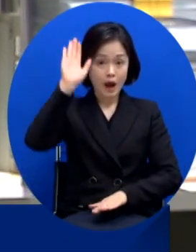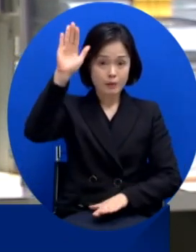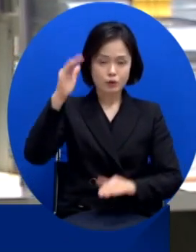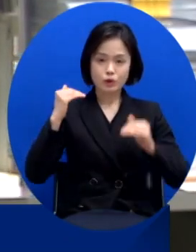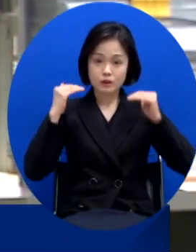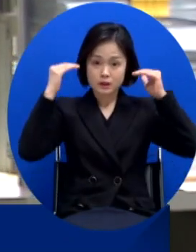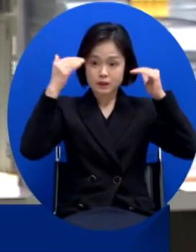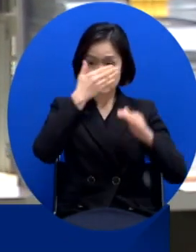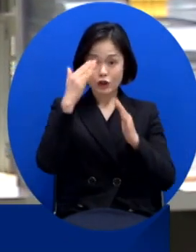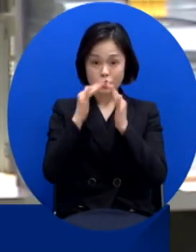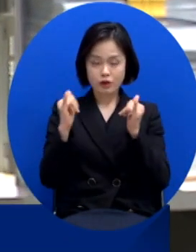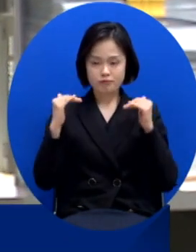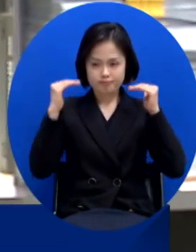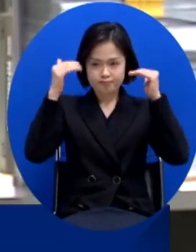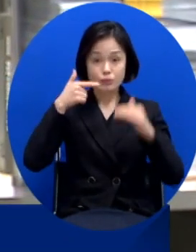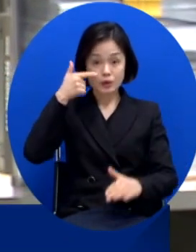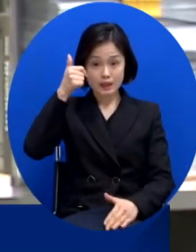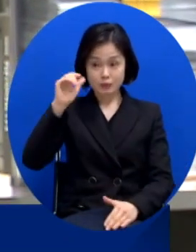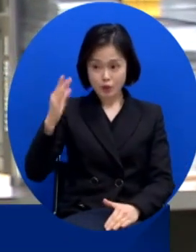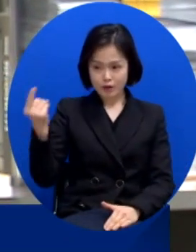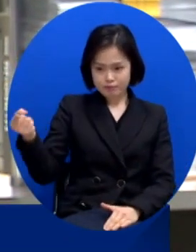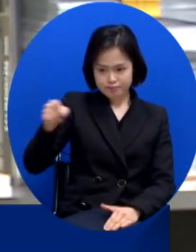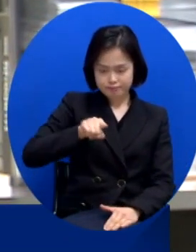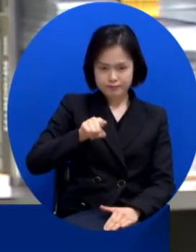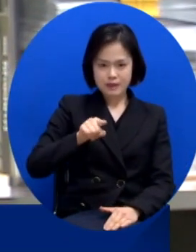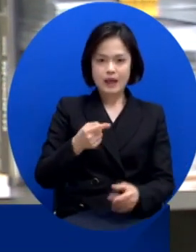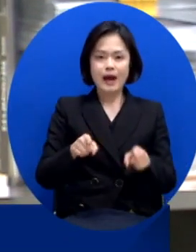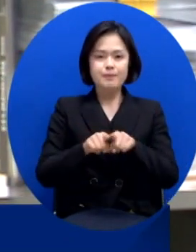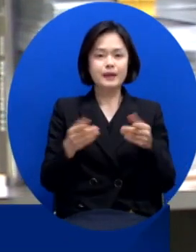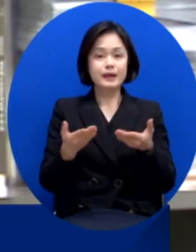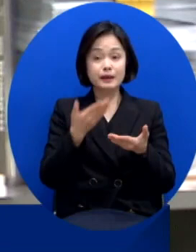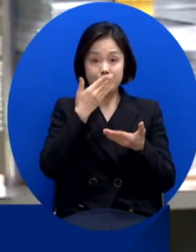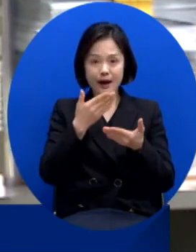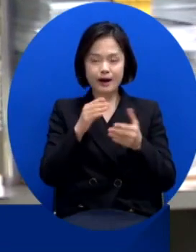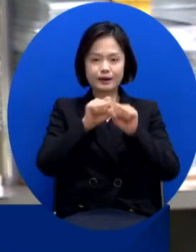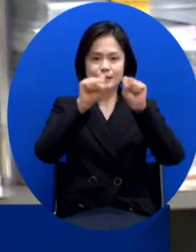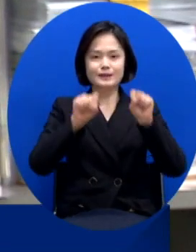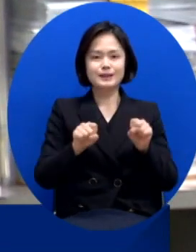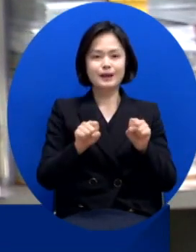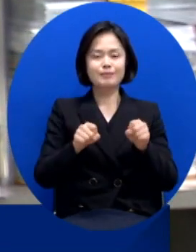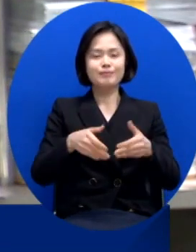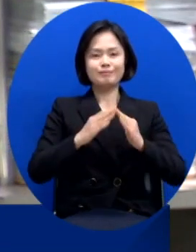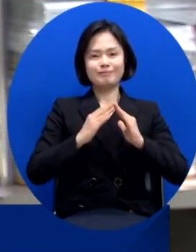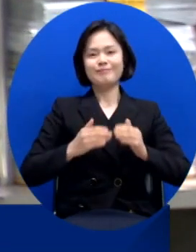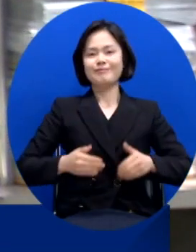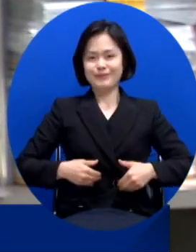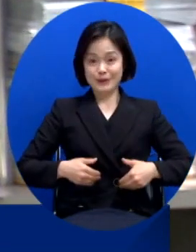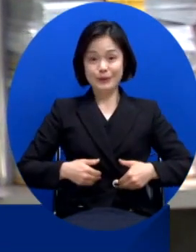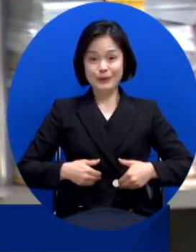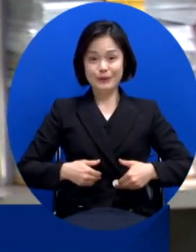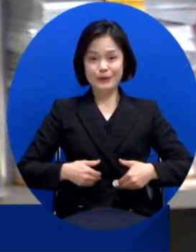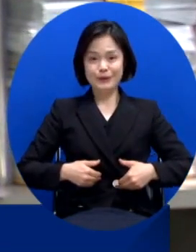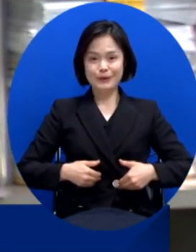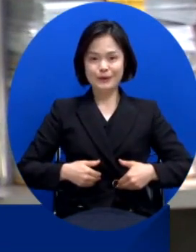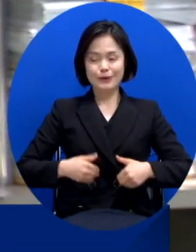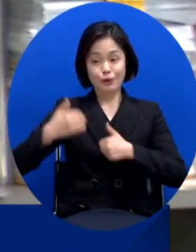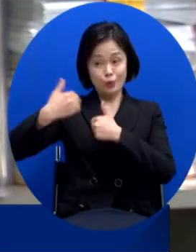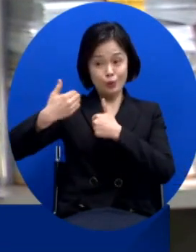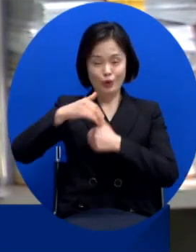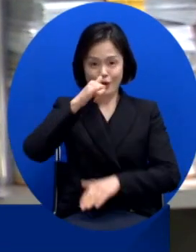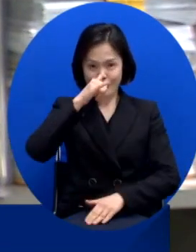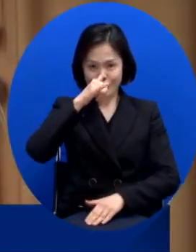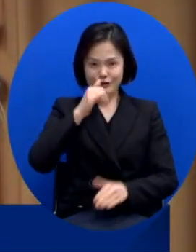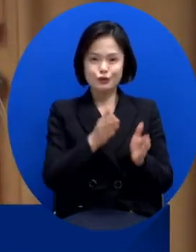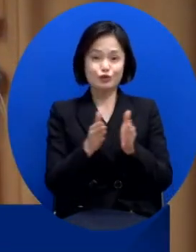들어와서 보고 도전을 받을 수 있는 그런 플랫폼을 1 구축한 필요가 있다라는 요구가 있어서 미리